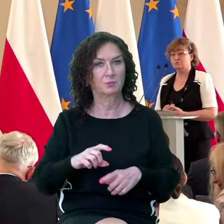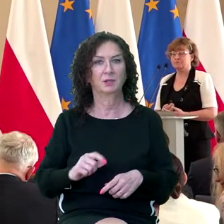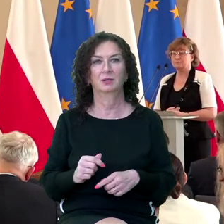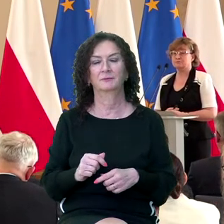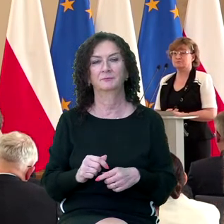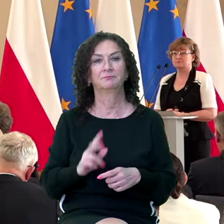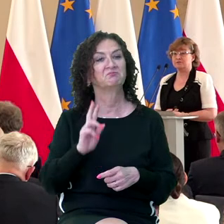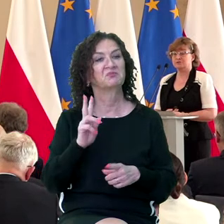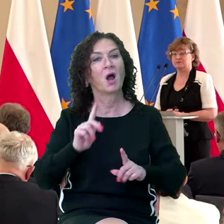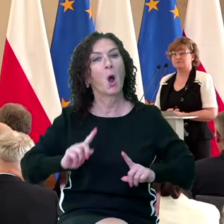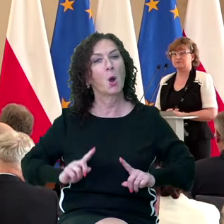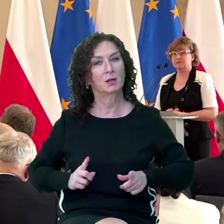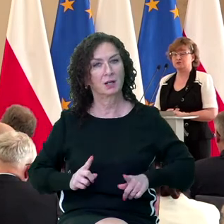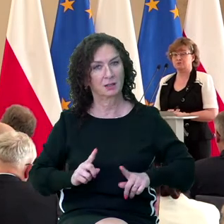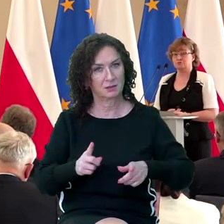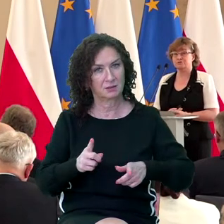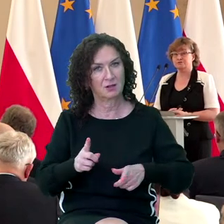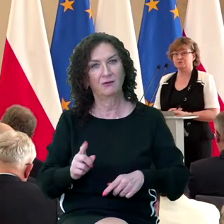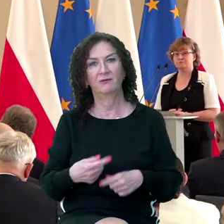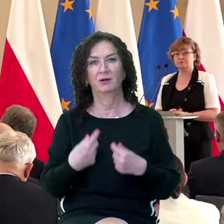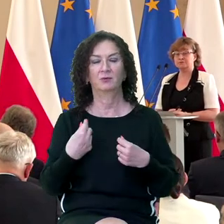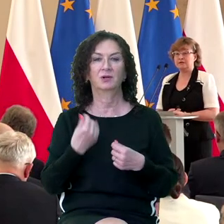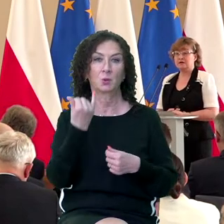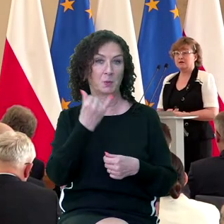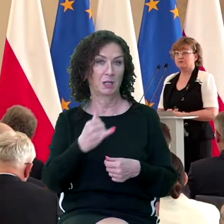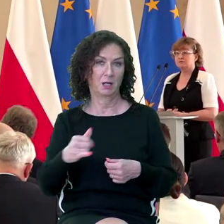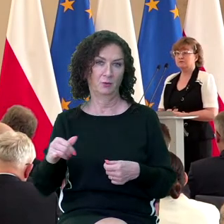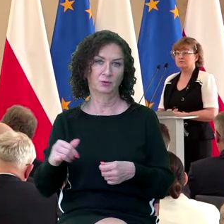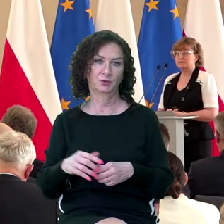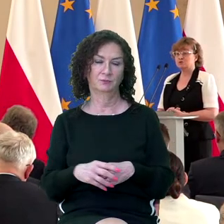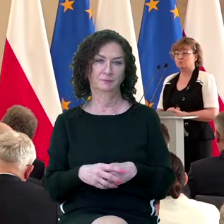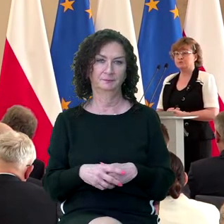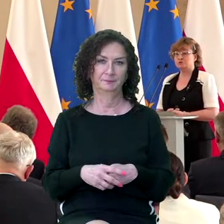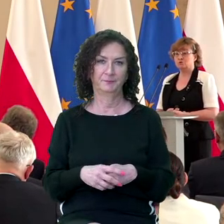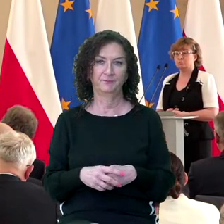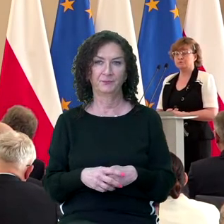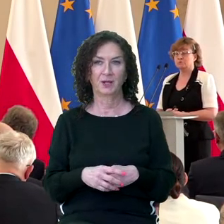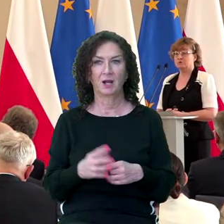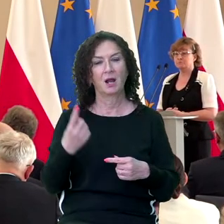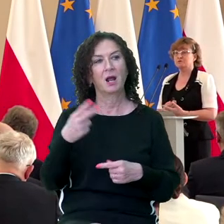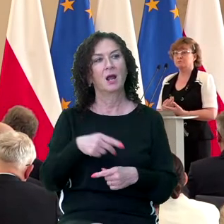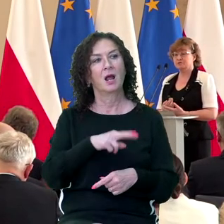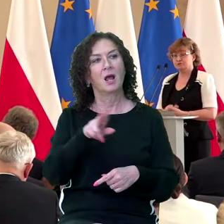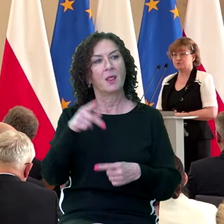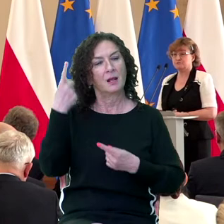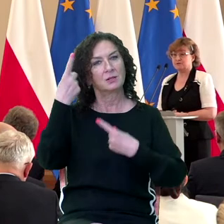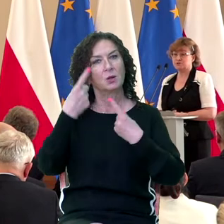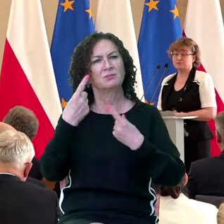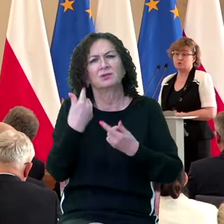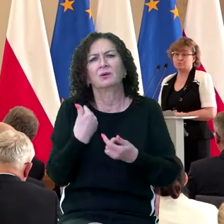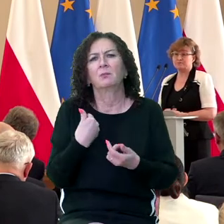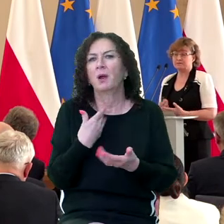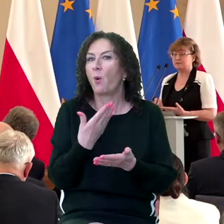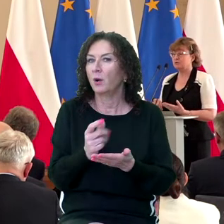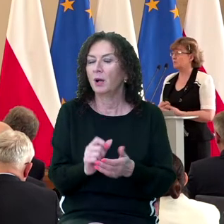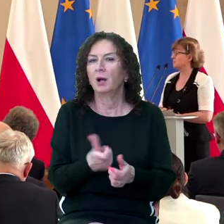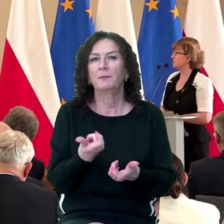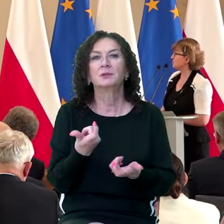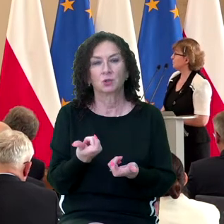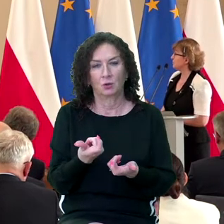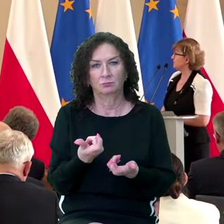organizatorów właśnie tych wydarzeń rocznicowych, naszą myślą było przybliżyć właśnie